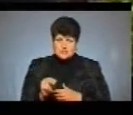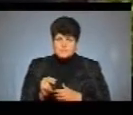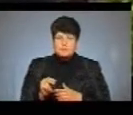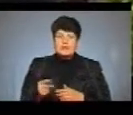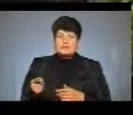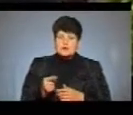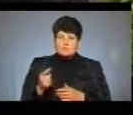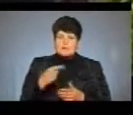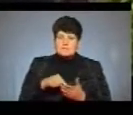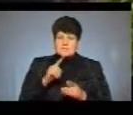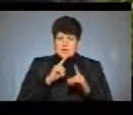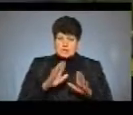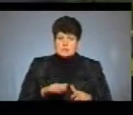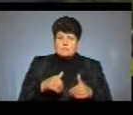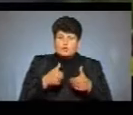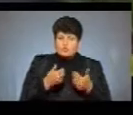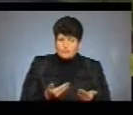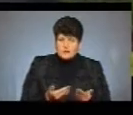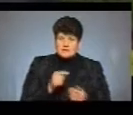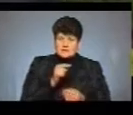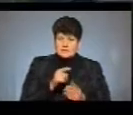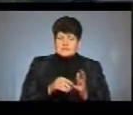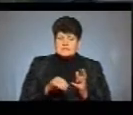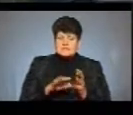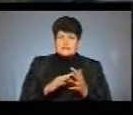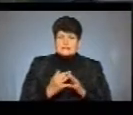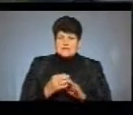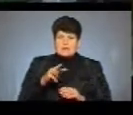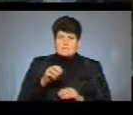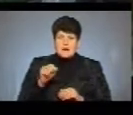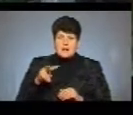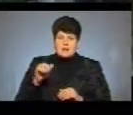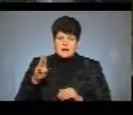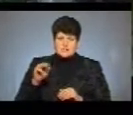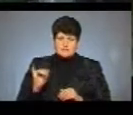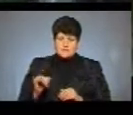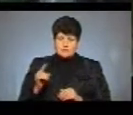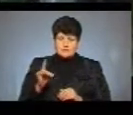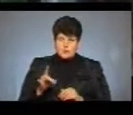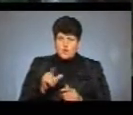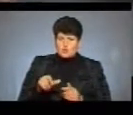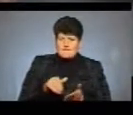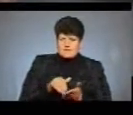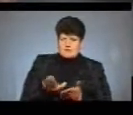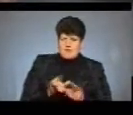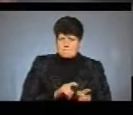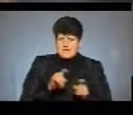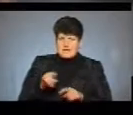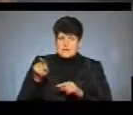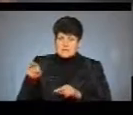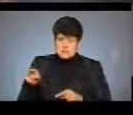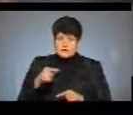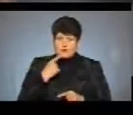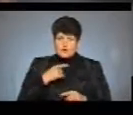Тернопільська міськрада запропонувала садоводам землю у селі Малашівці Зборівського району. Люди відмовляються переїздити, каже